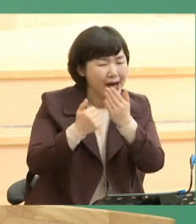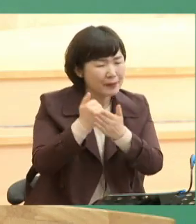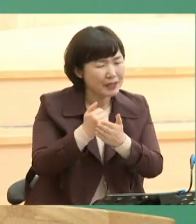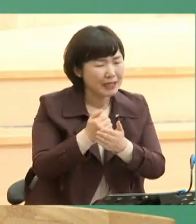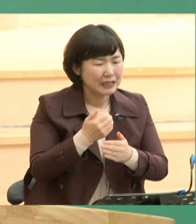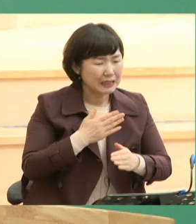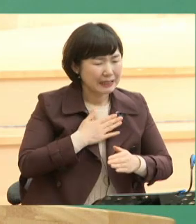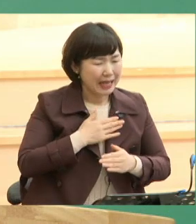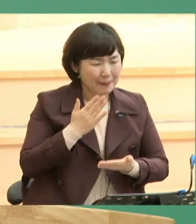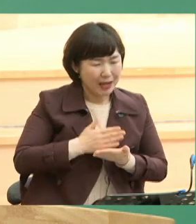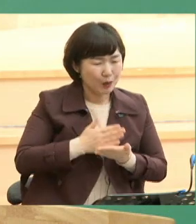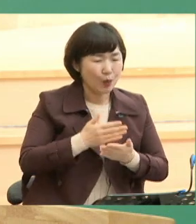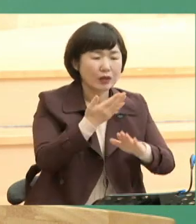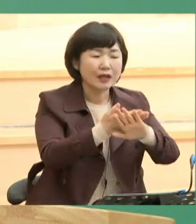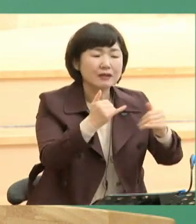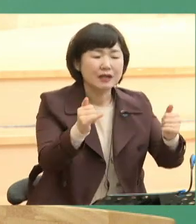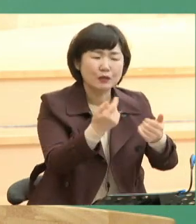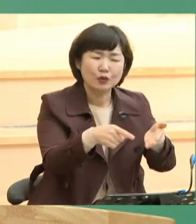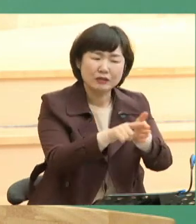하시는가